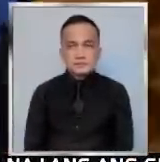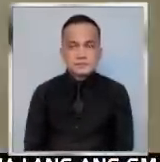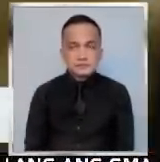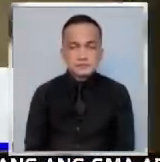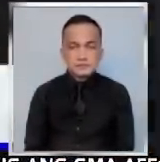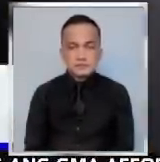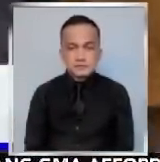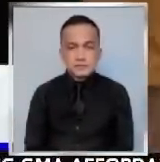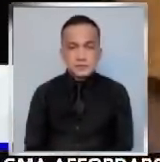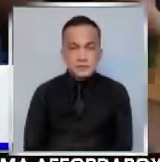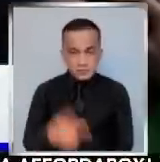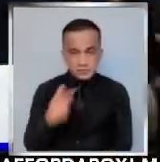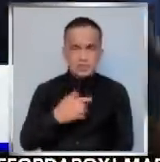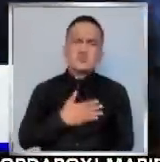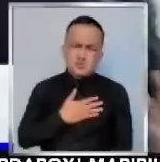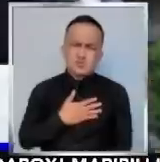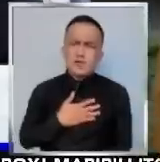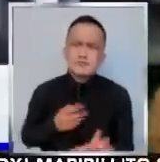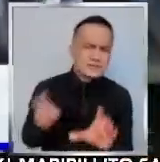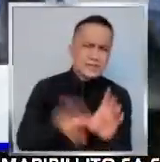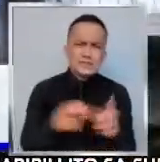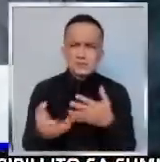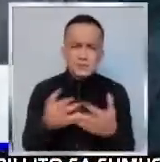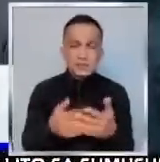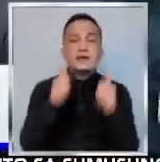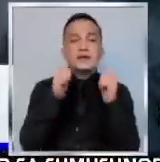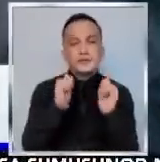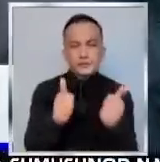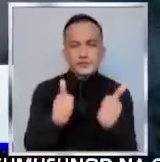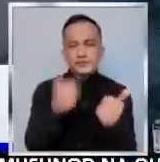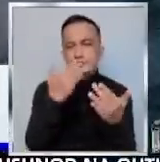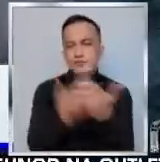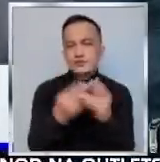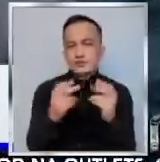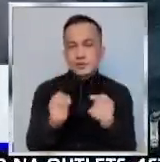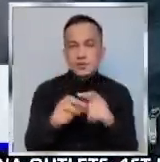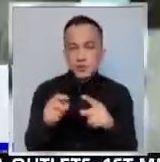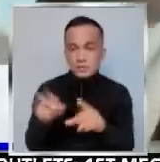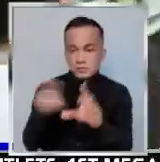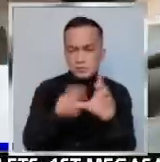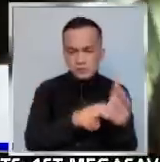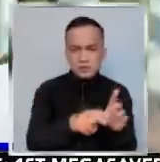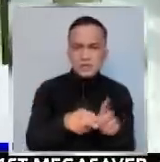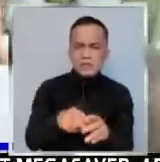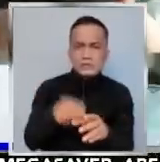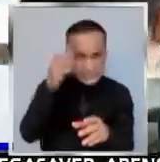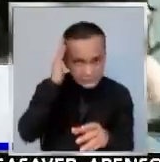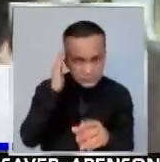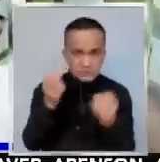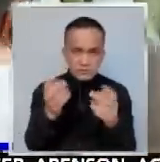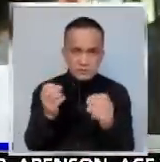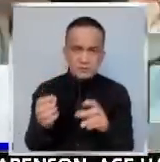Para sa mga desperado ng makasakay, kahit paano'y magandang balita ito. Pero hiling ng ilang pasahero, damihan na lang sana ang masasakyang